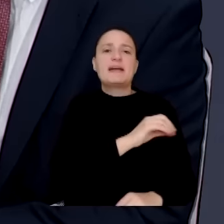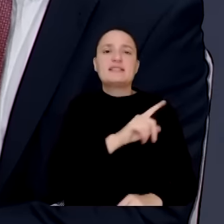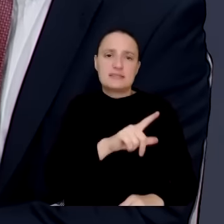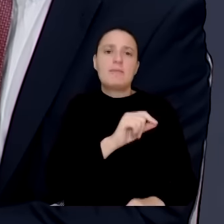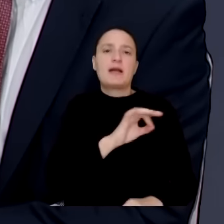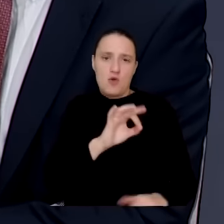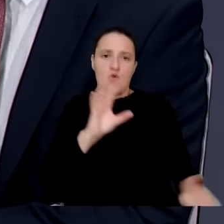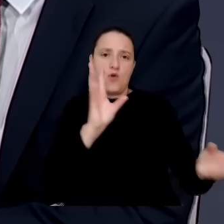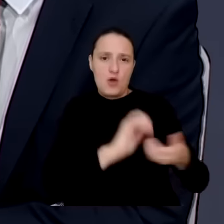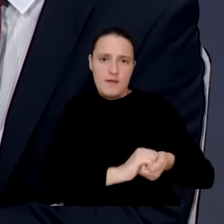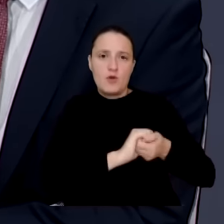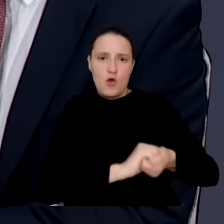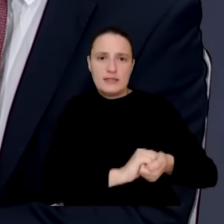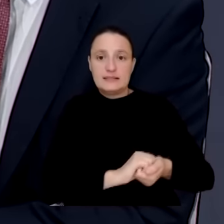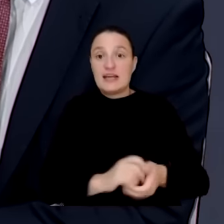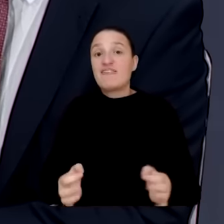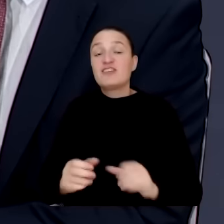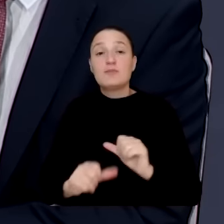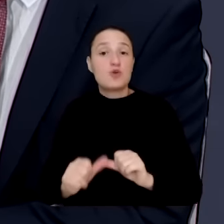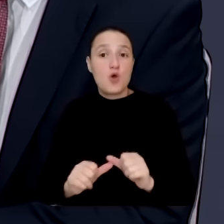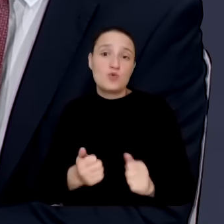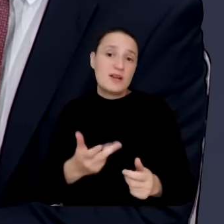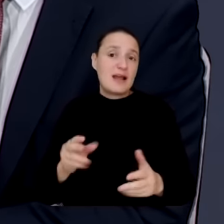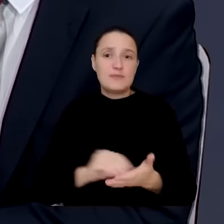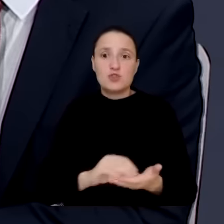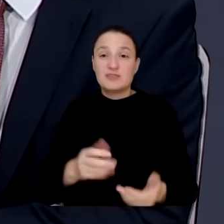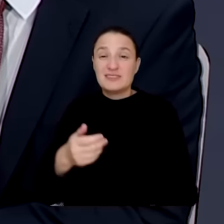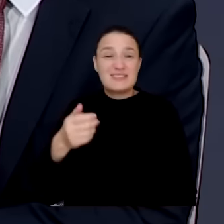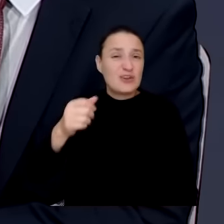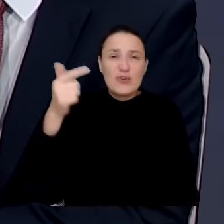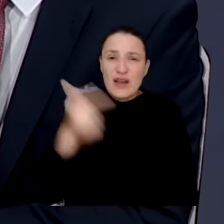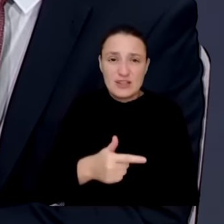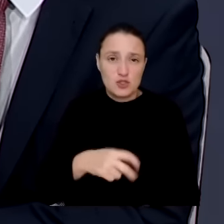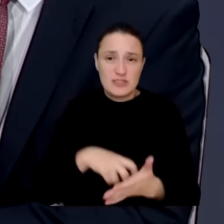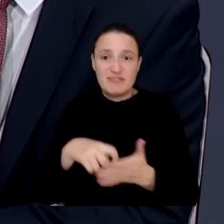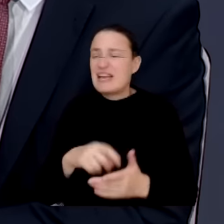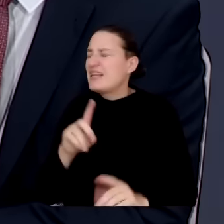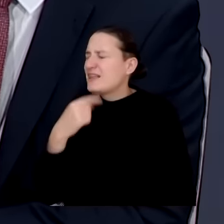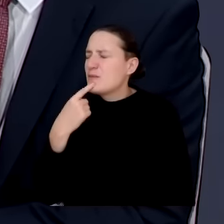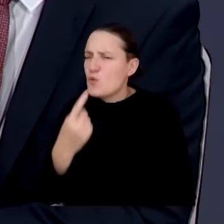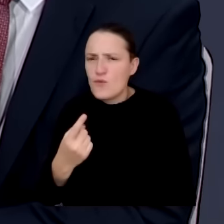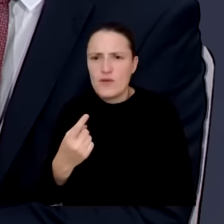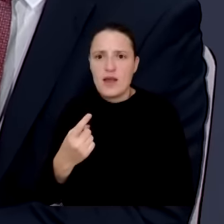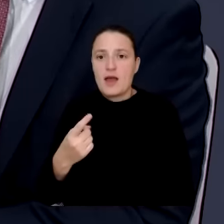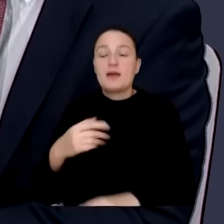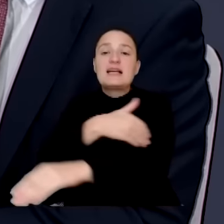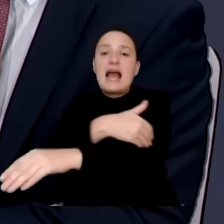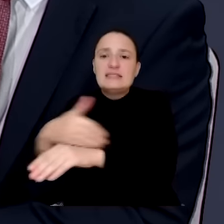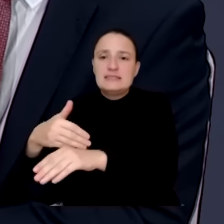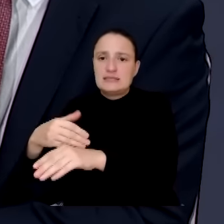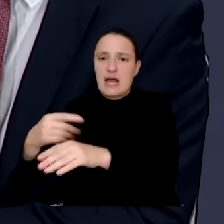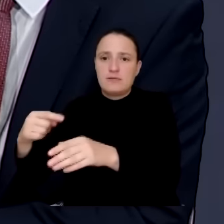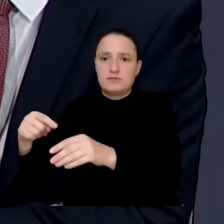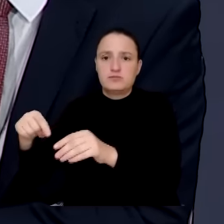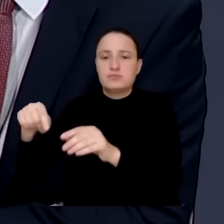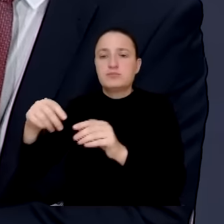platformę obywatelską w tym w te kilka miesięcy 2000 wi ja już nie mówię ja już nie mówię o małym ruchu granicznym który został z obwodem